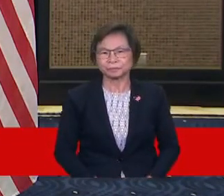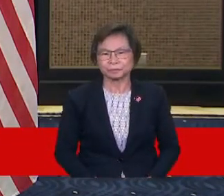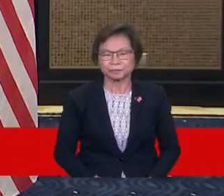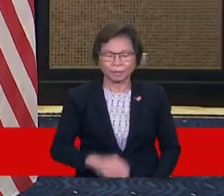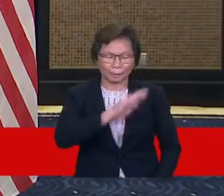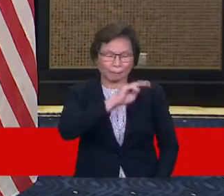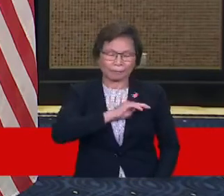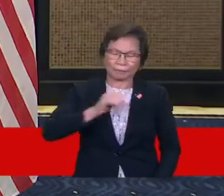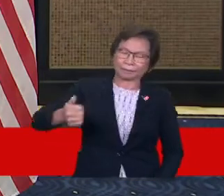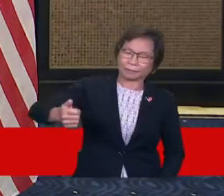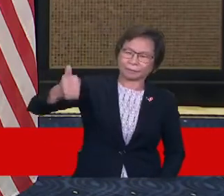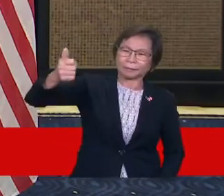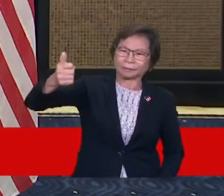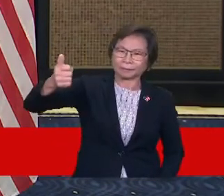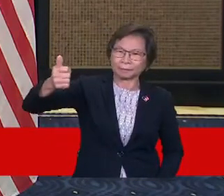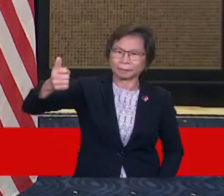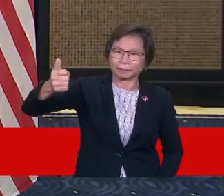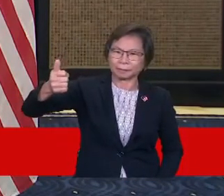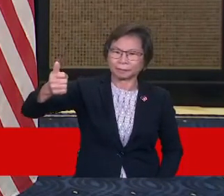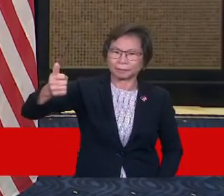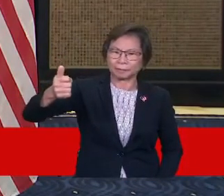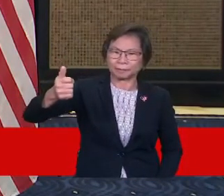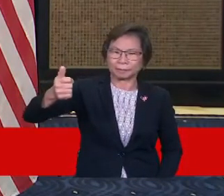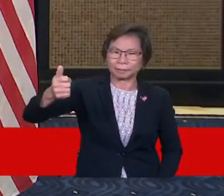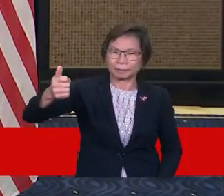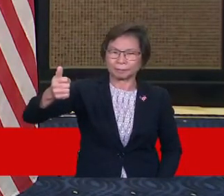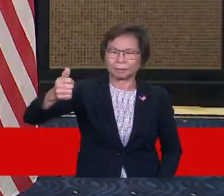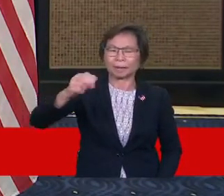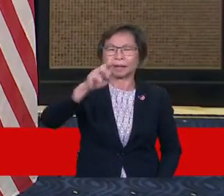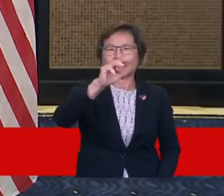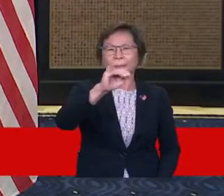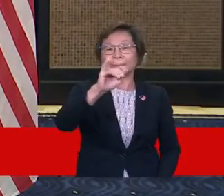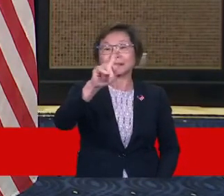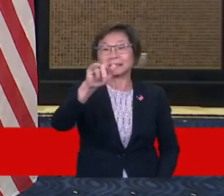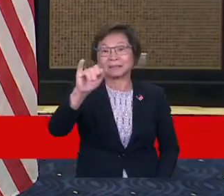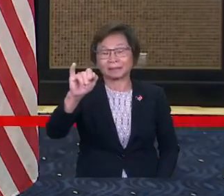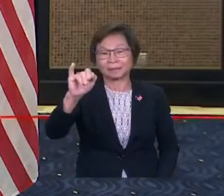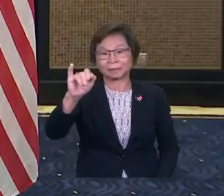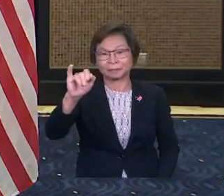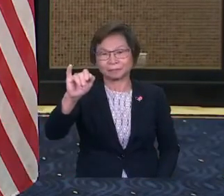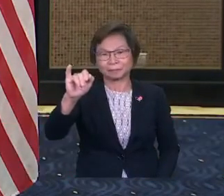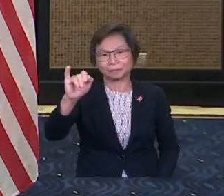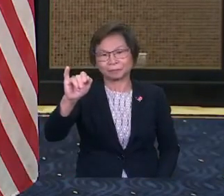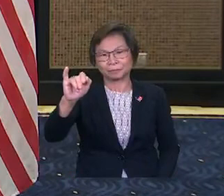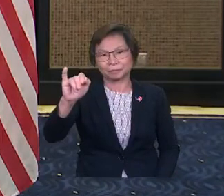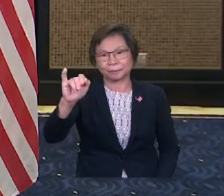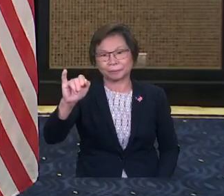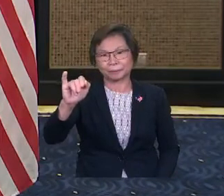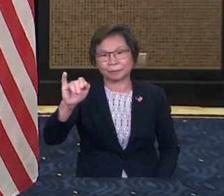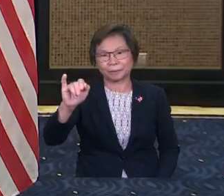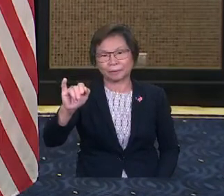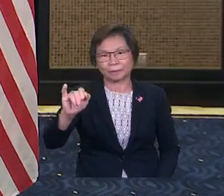Hai menteri kanan Hai perdagangan antar bangsa dan industri